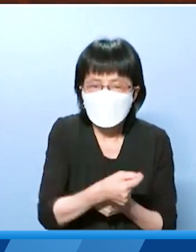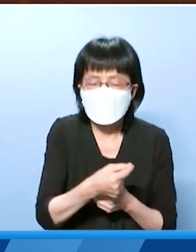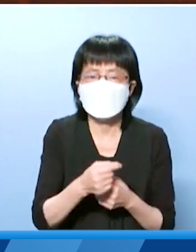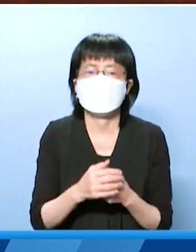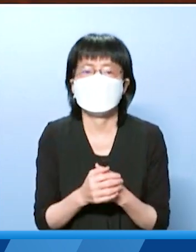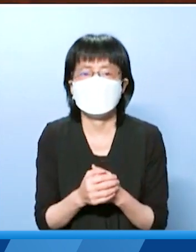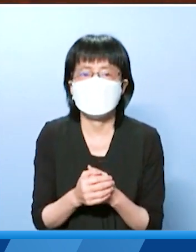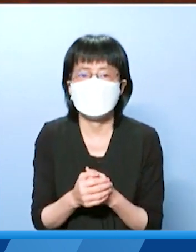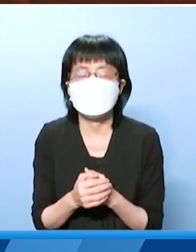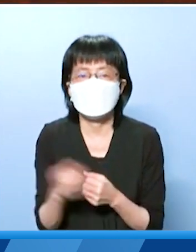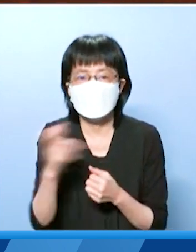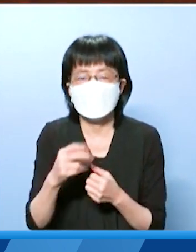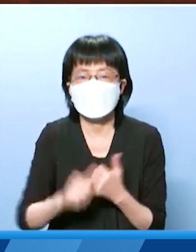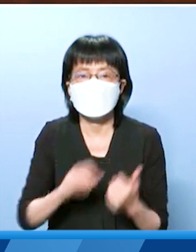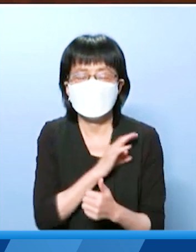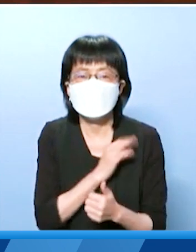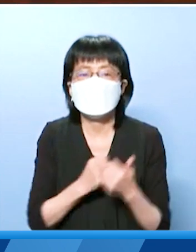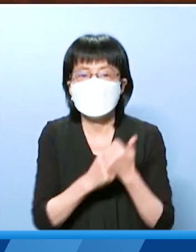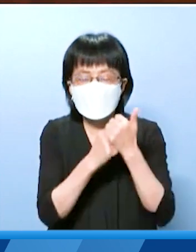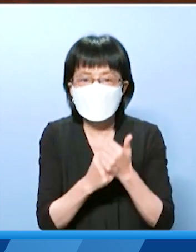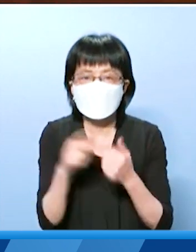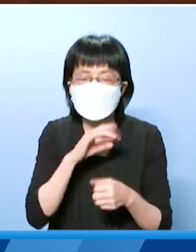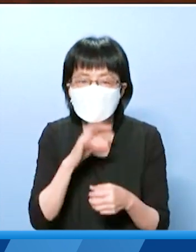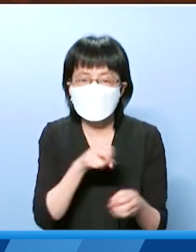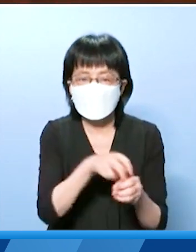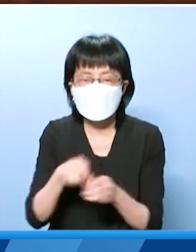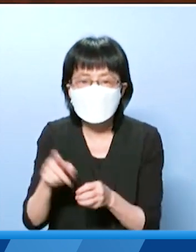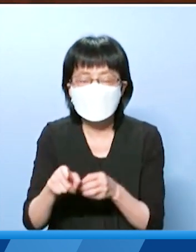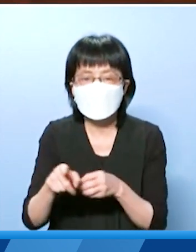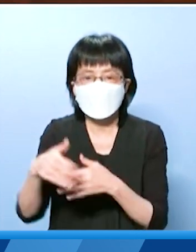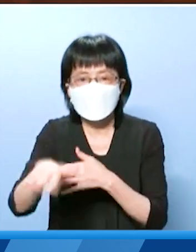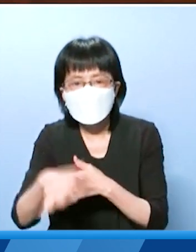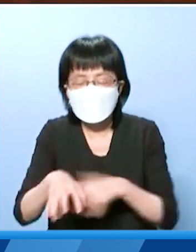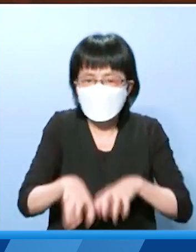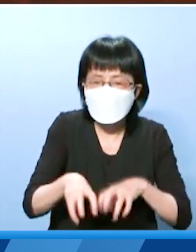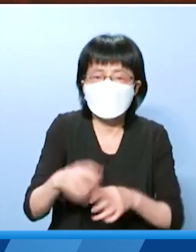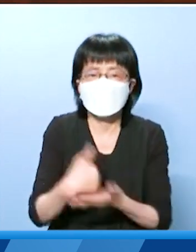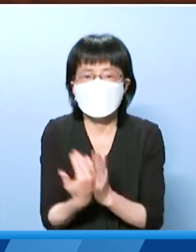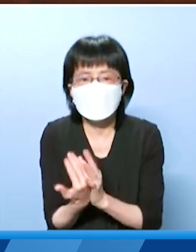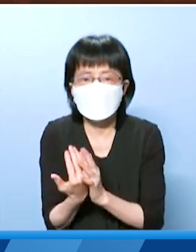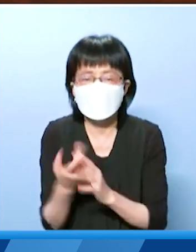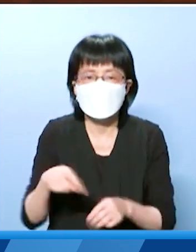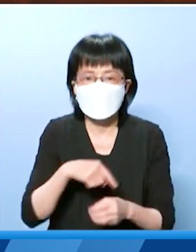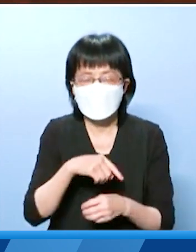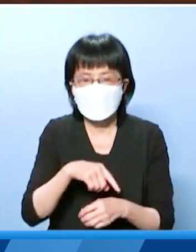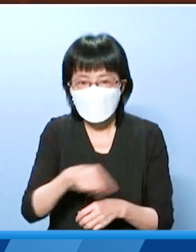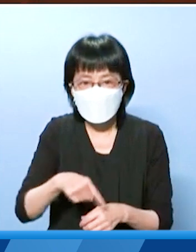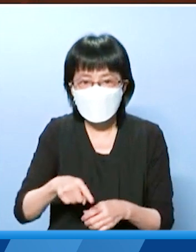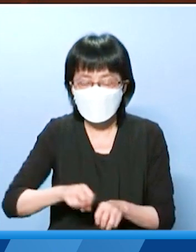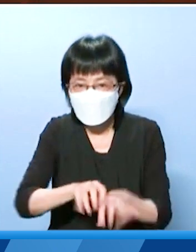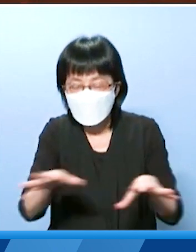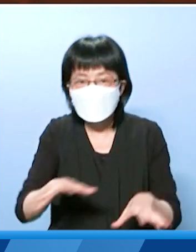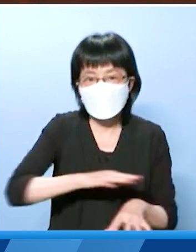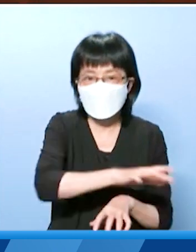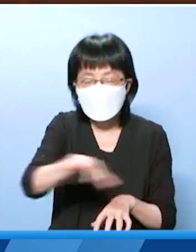委員支持政府將禁止餵飼野生動物的地方擴展至覆蓋全香港，以及提高非